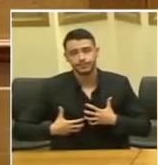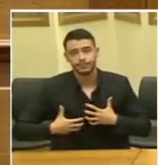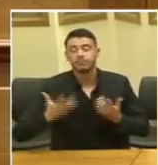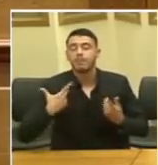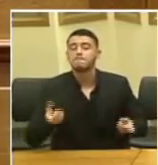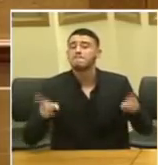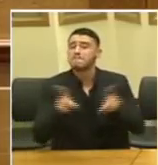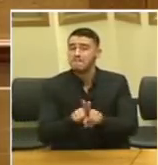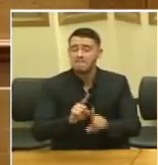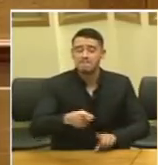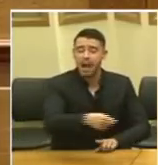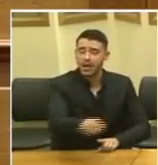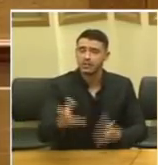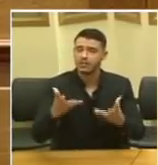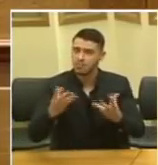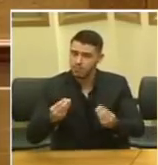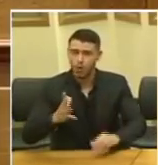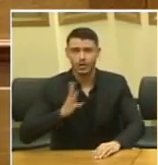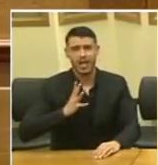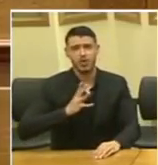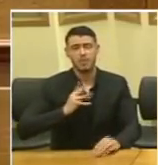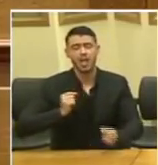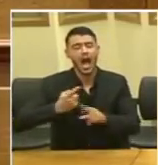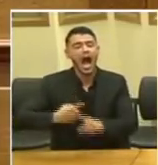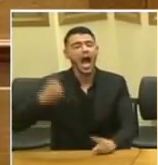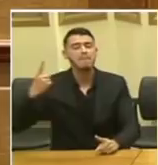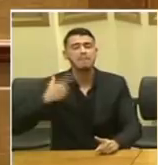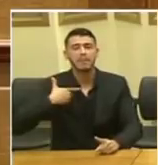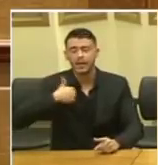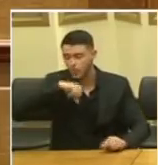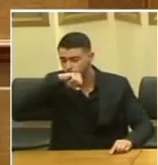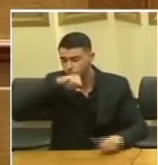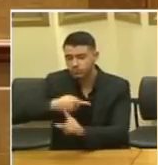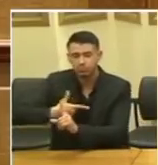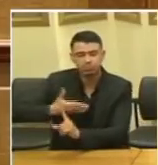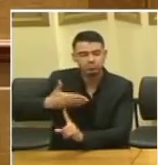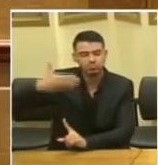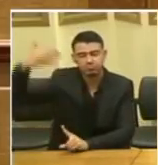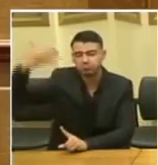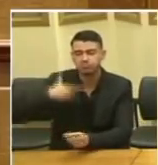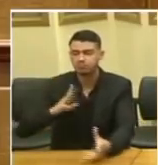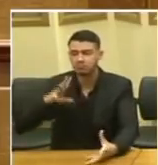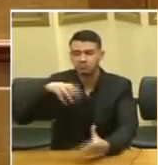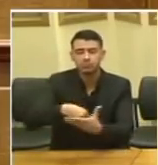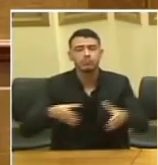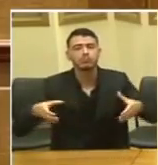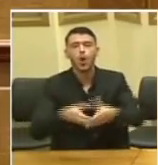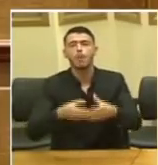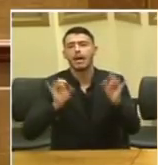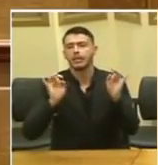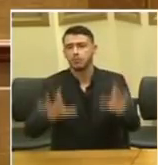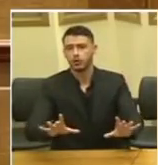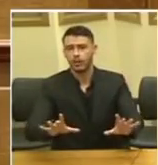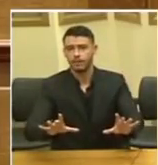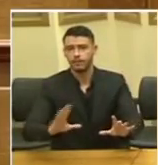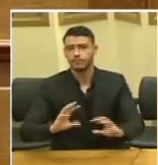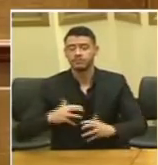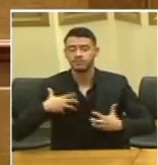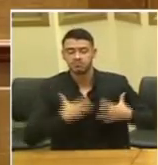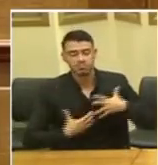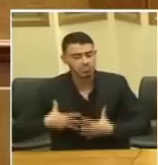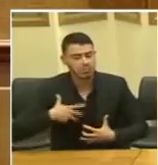αρκετοί άνθρωποι, απλοί πατριώτες, οι οποίοι δεν ανήκουν σε κόμματα. Ανησυχούν άνθρωποι της